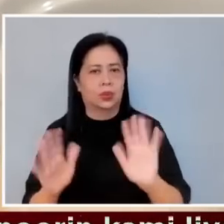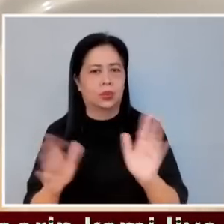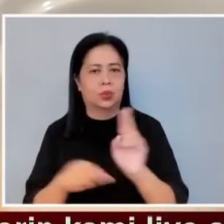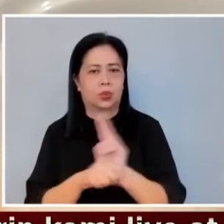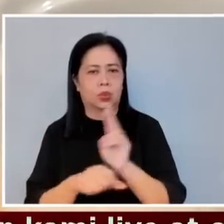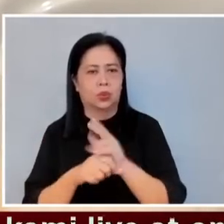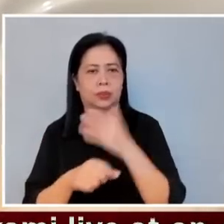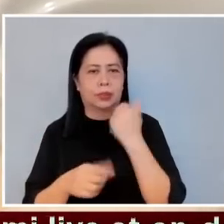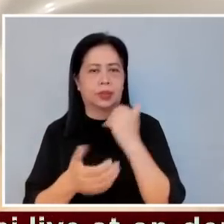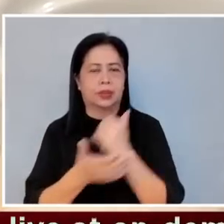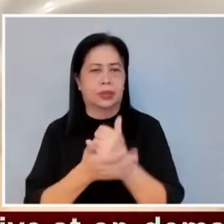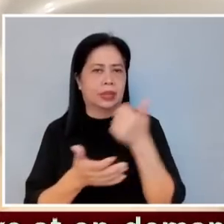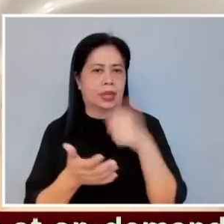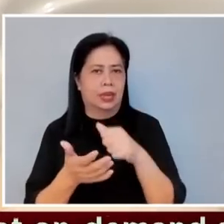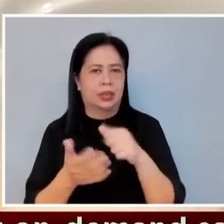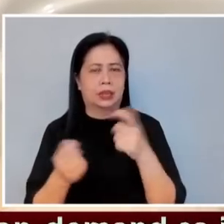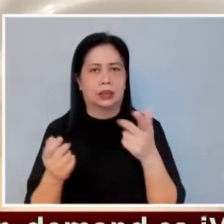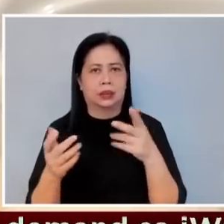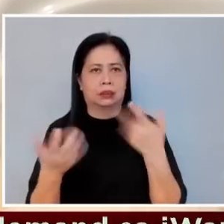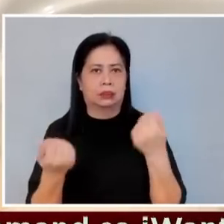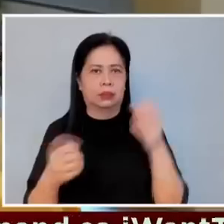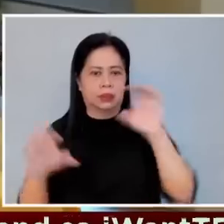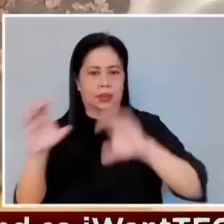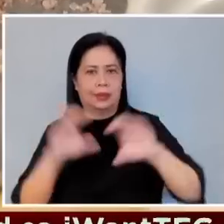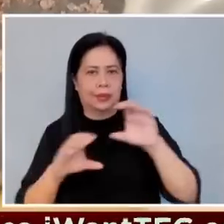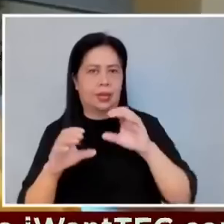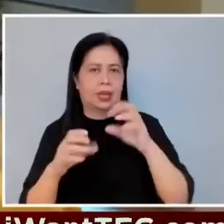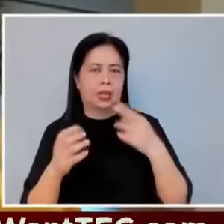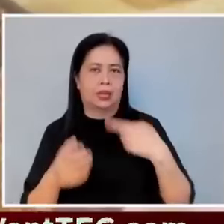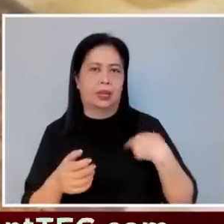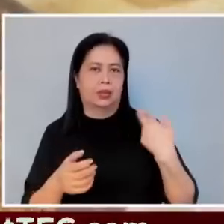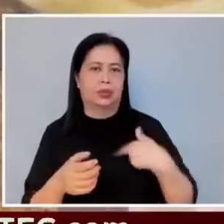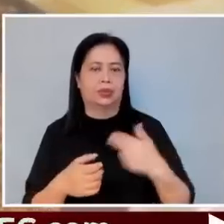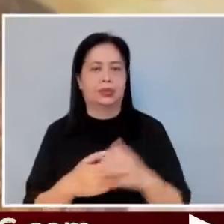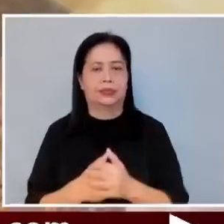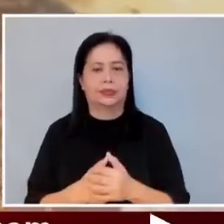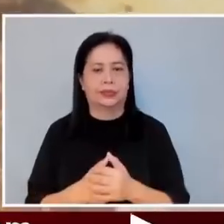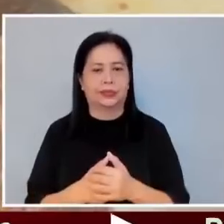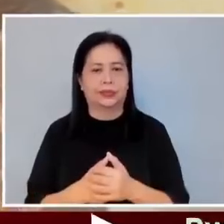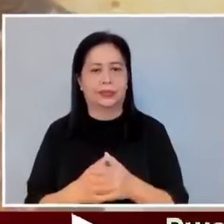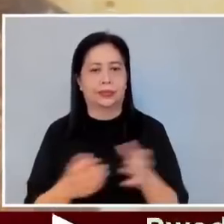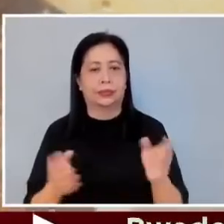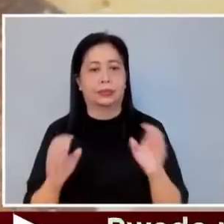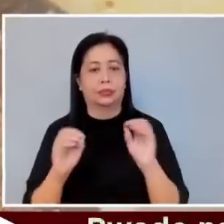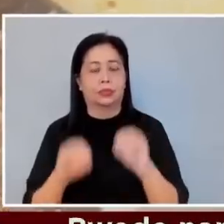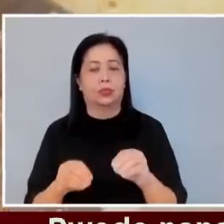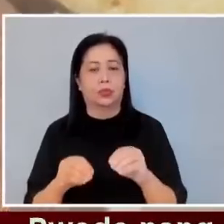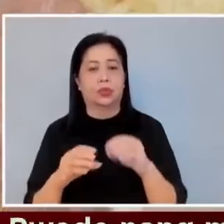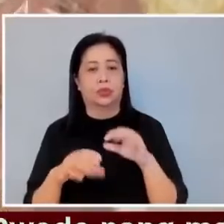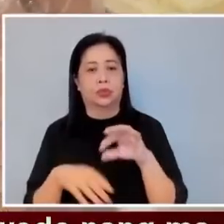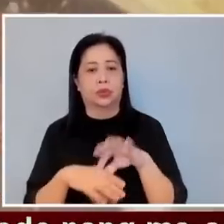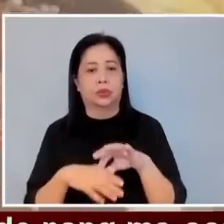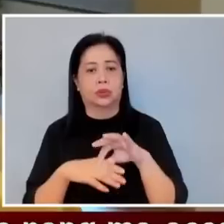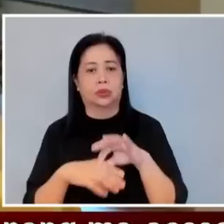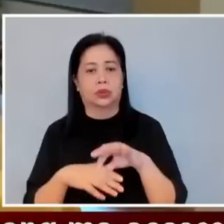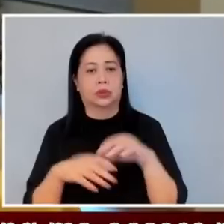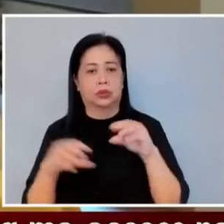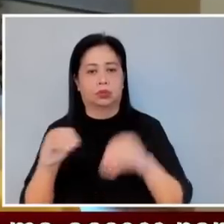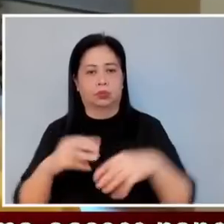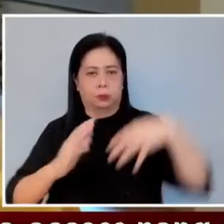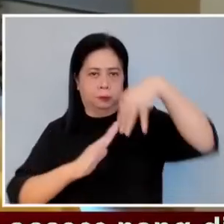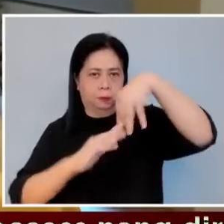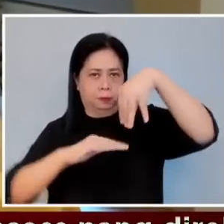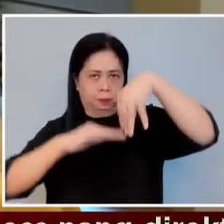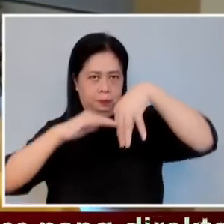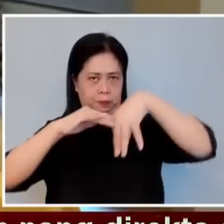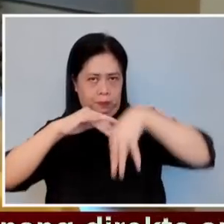It's to avoid any untoward chemical reaction. Ipahid sa karne para manuot ang lasa. Just